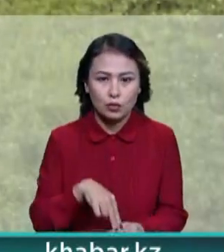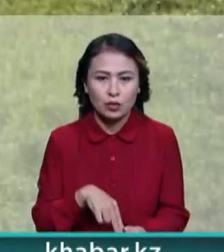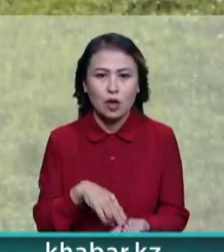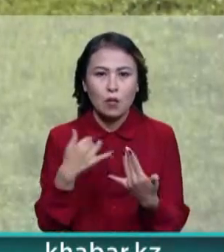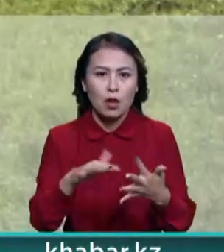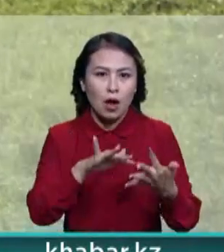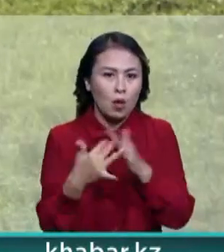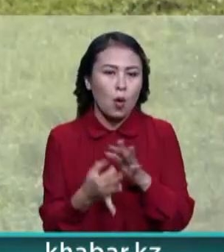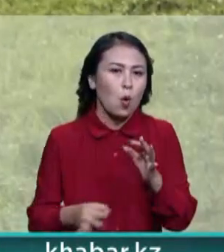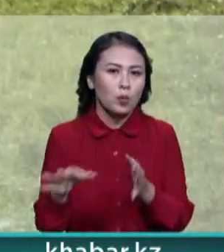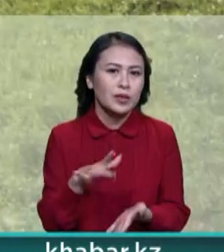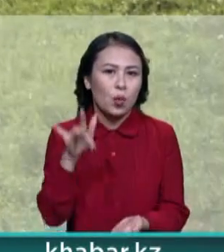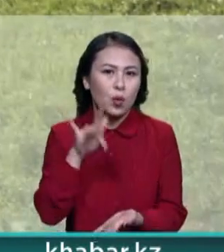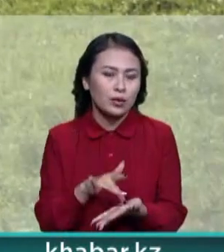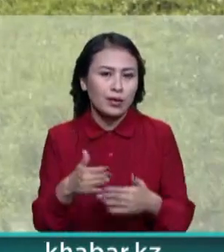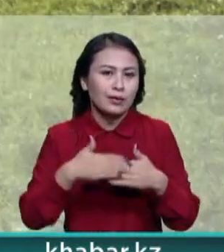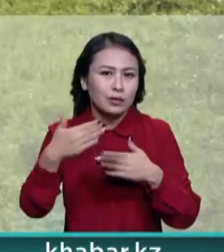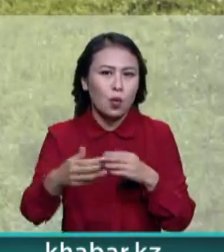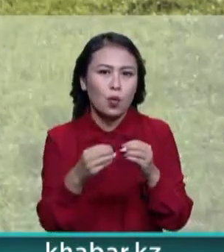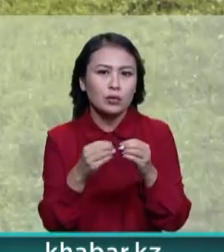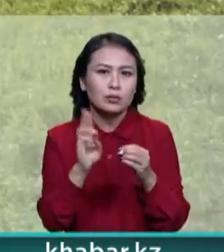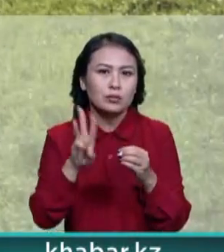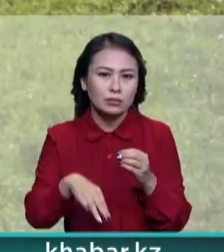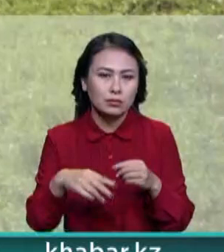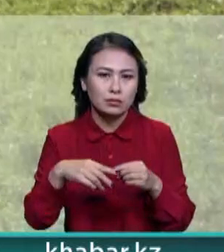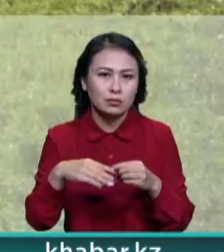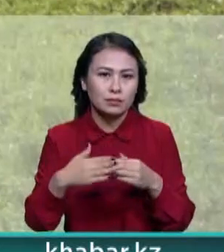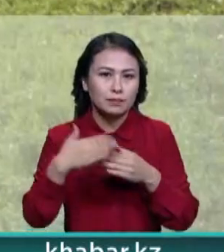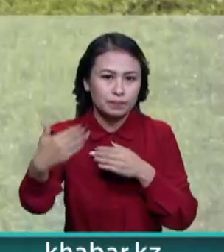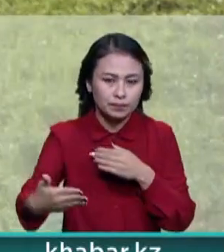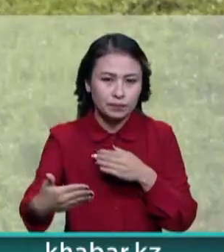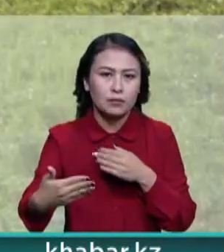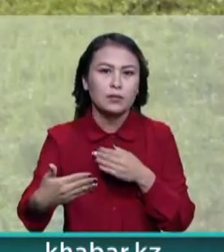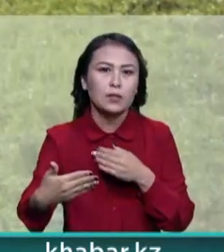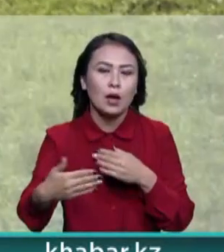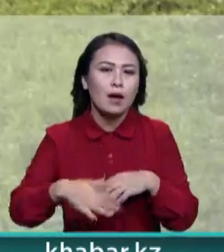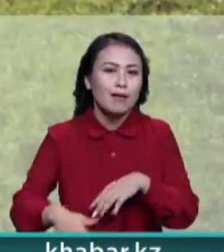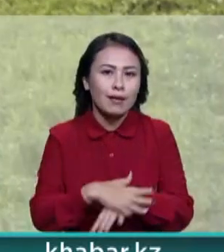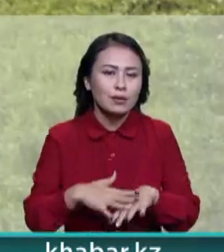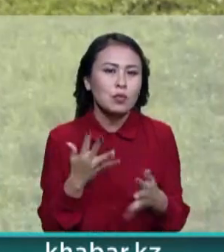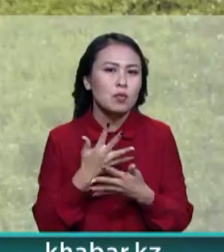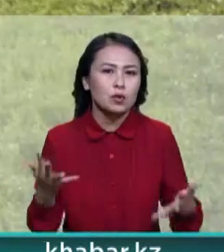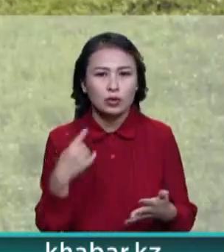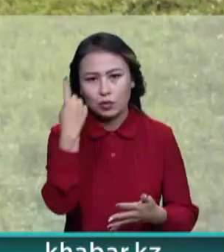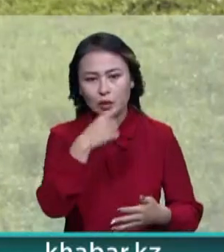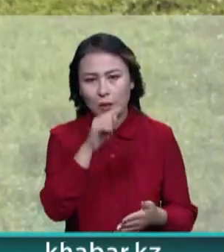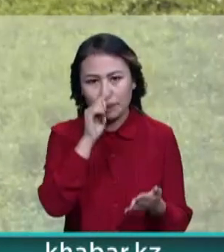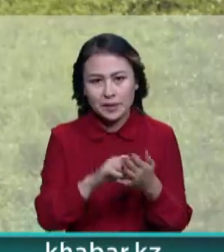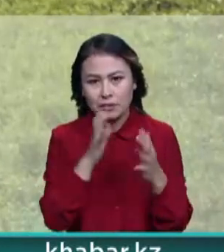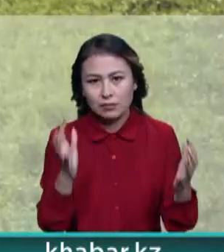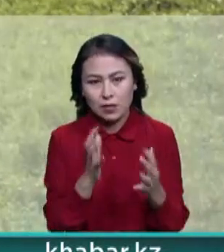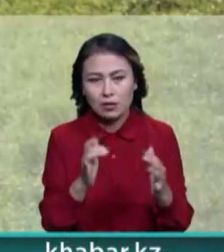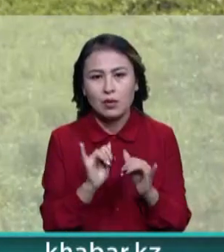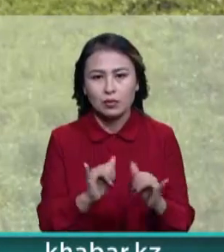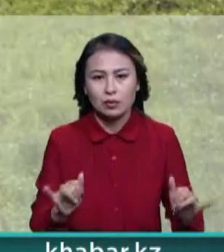бұл ауыл облыс орталығынан небәрі 10 шақырым жерде орналасқан. Халқының басым көпшілігі құс өсіріп, осы